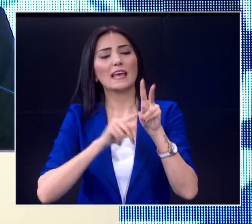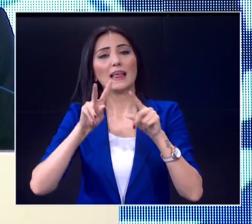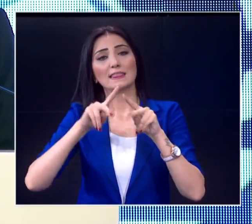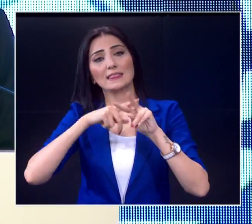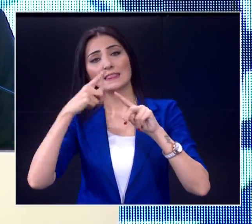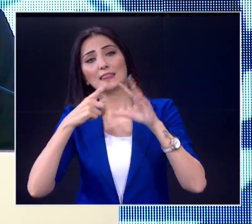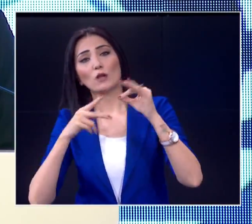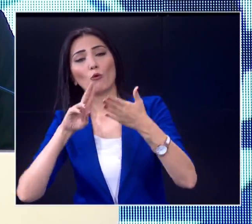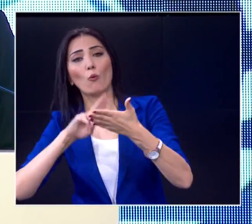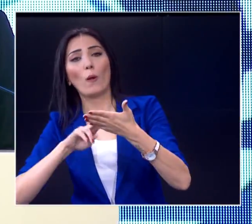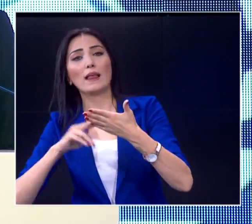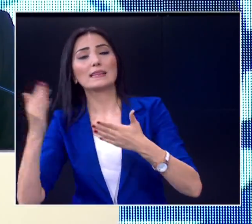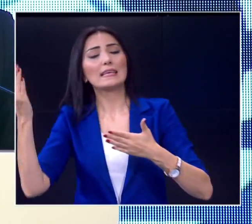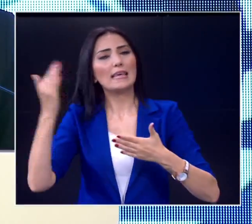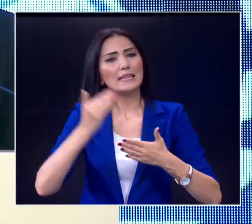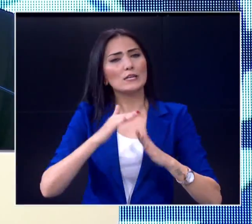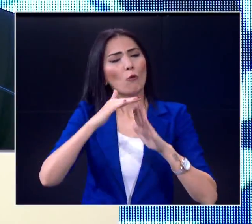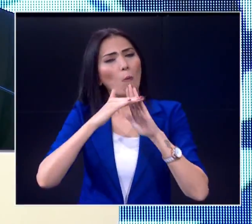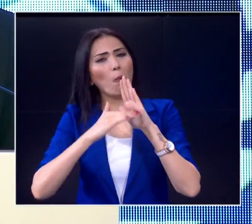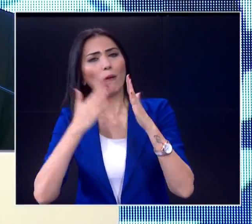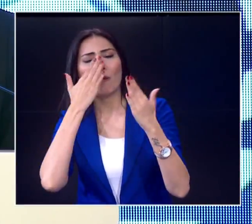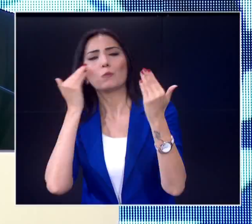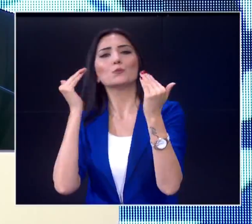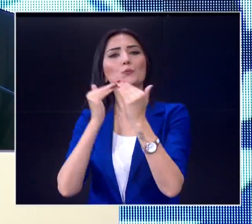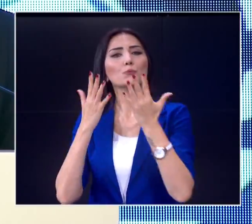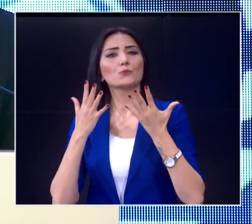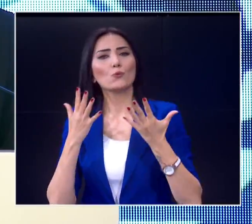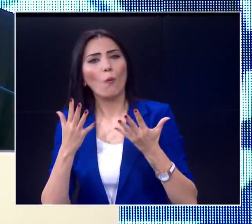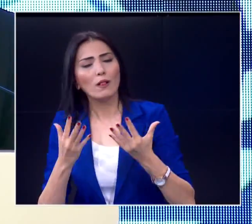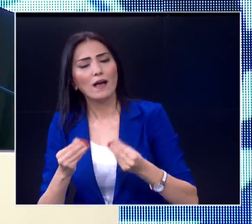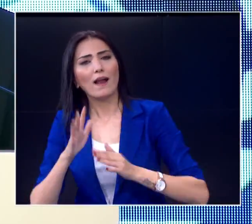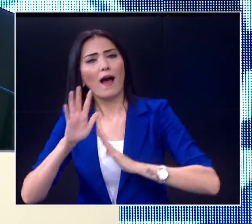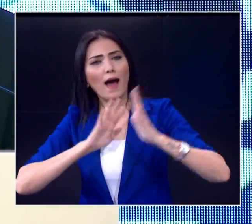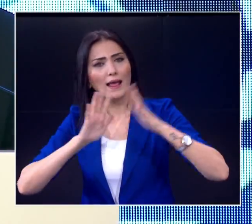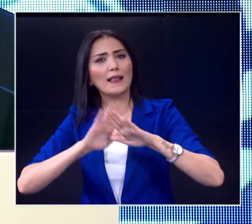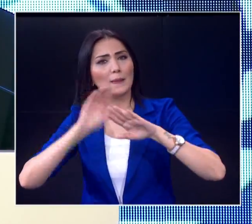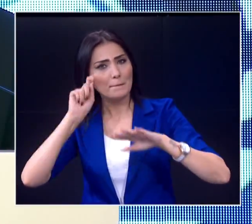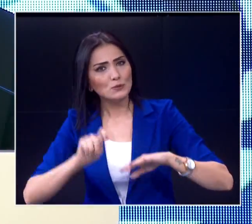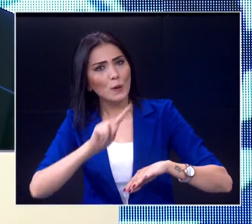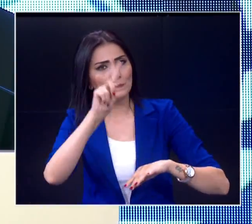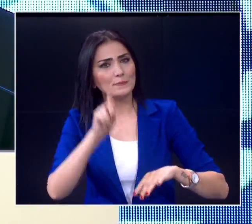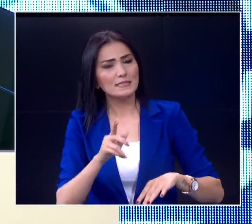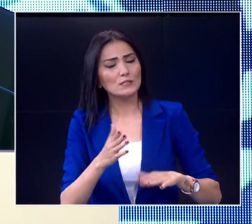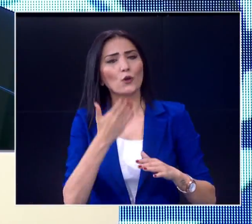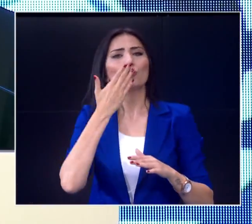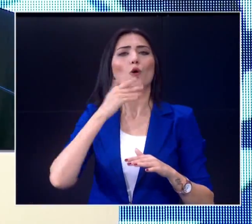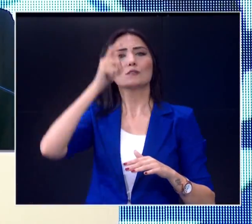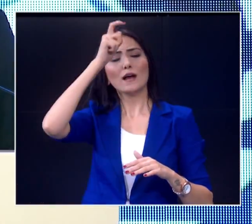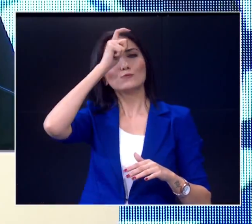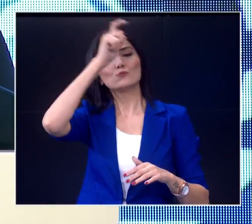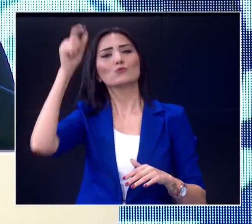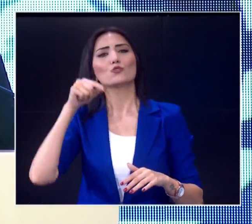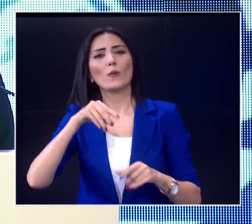getirdiği vecibelere uygun olarak hareket edecek misiniz? Yoksa